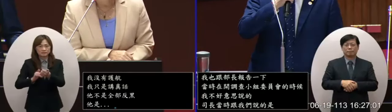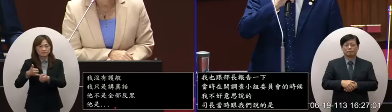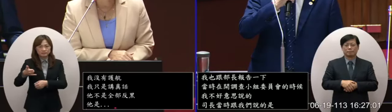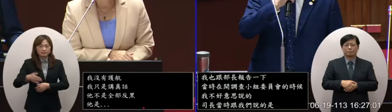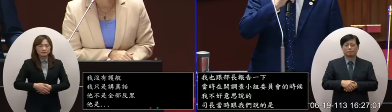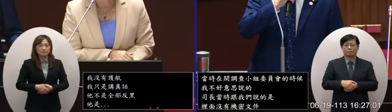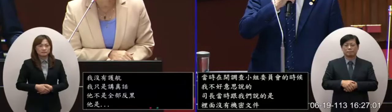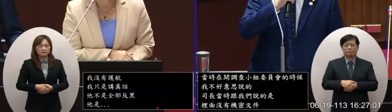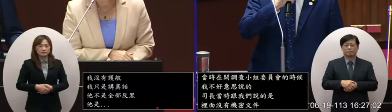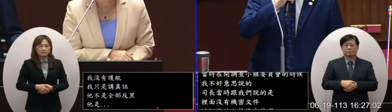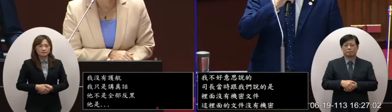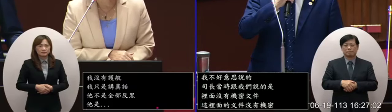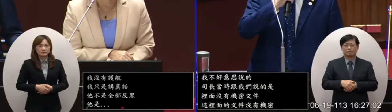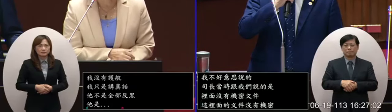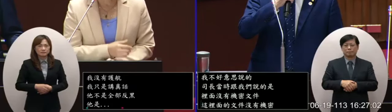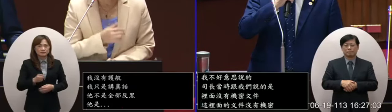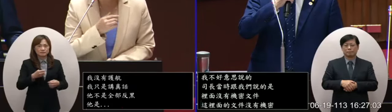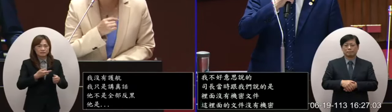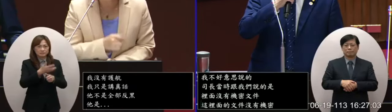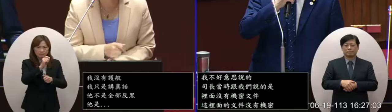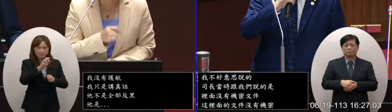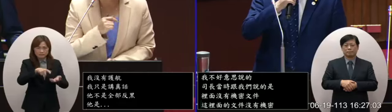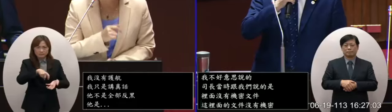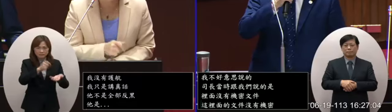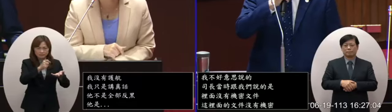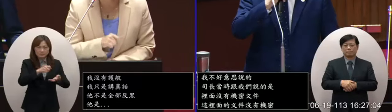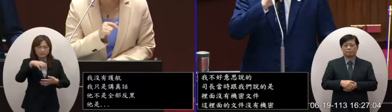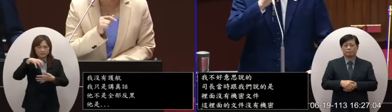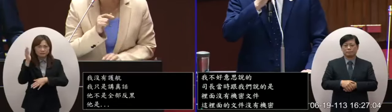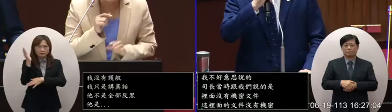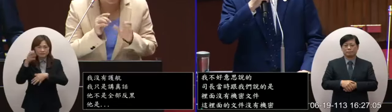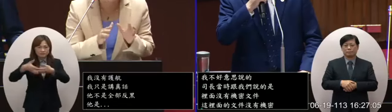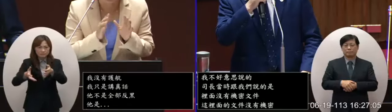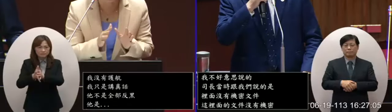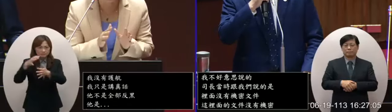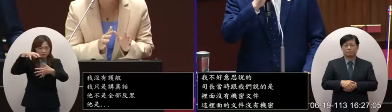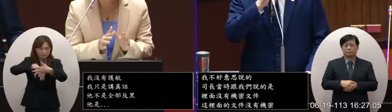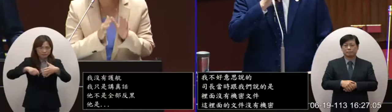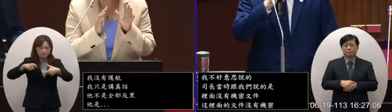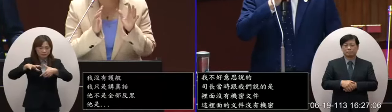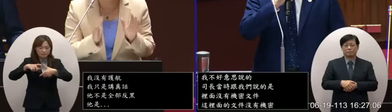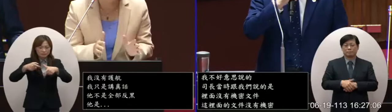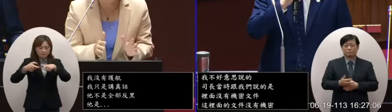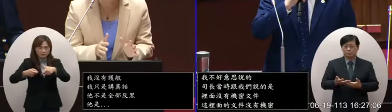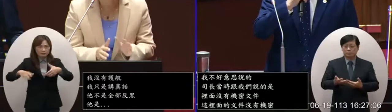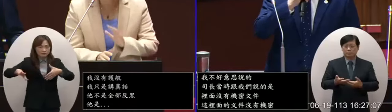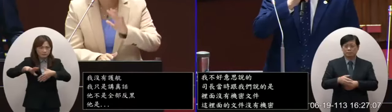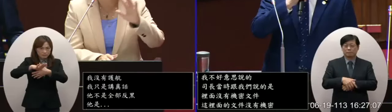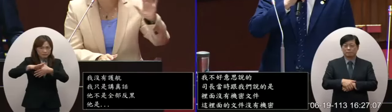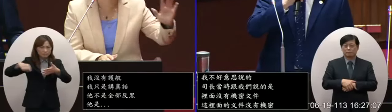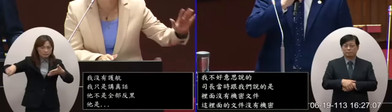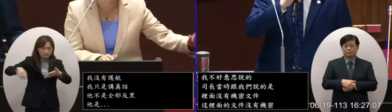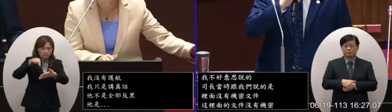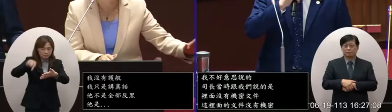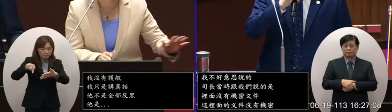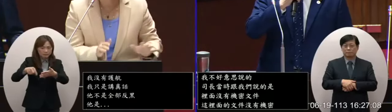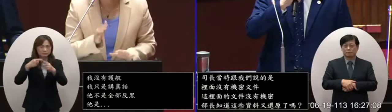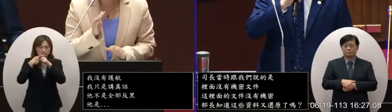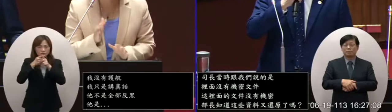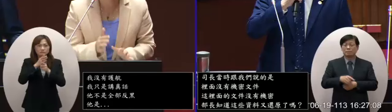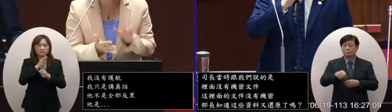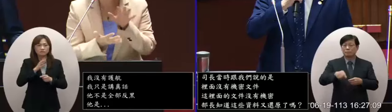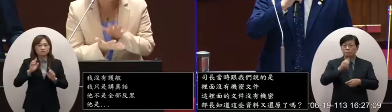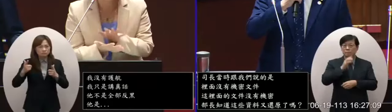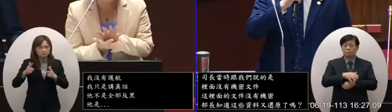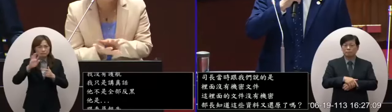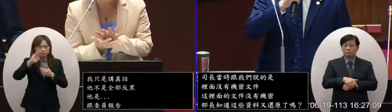告，我们的代理司长确实是提到我们内政部内部的公文是没有机密，所以我们全部提供， 所以这